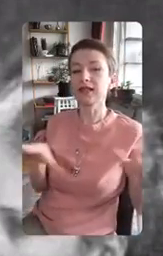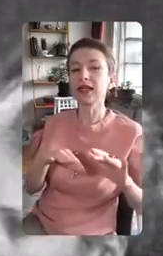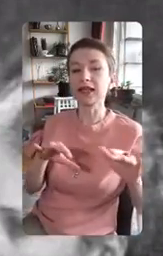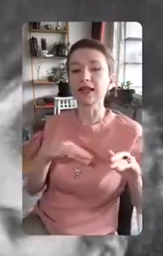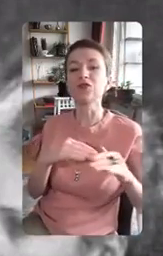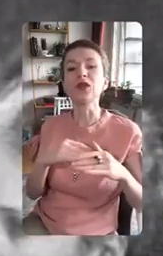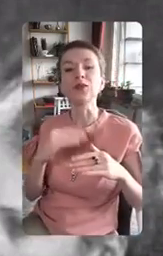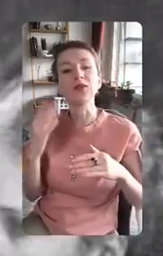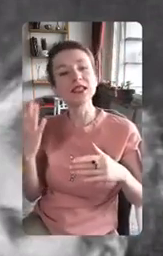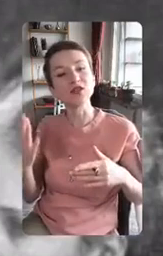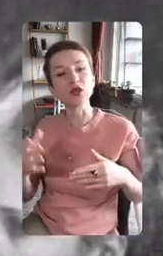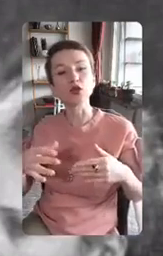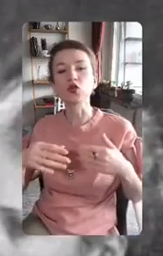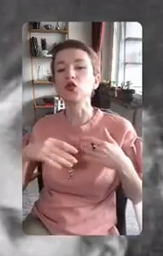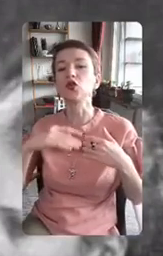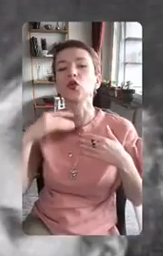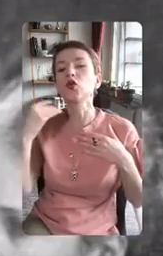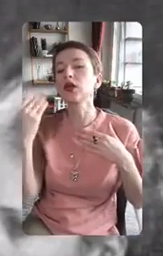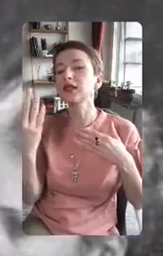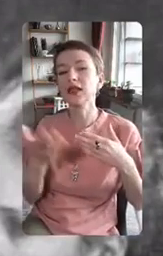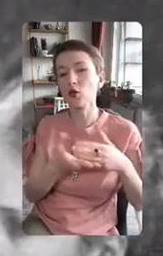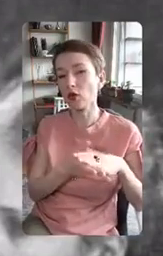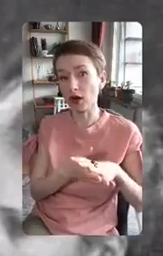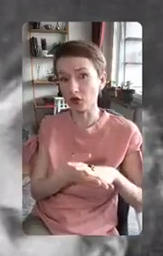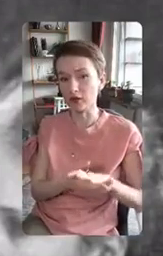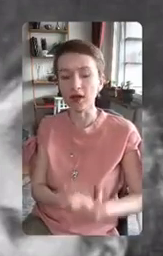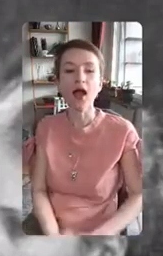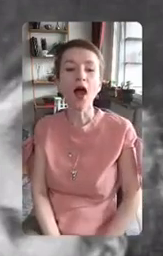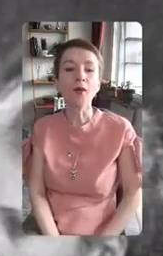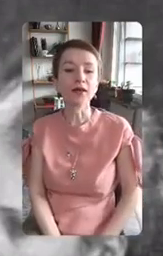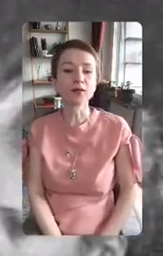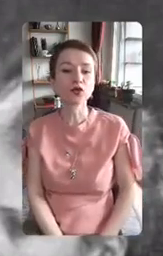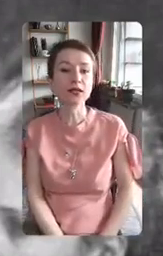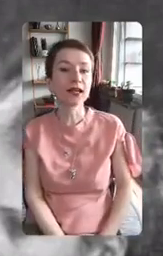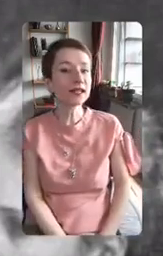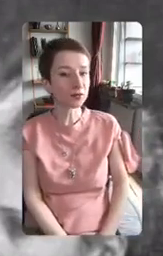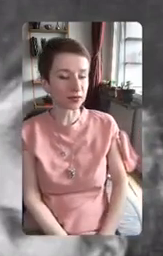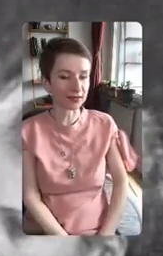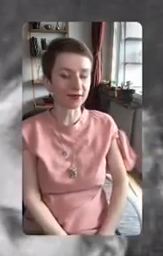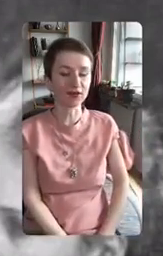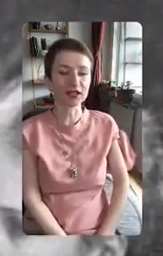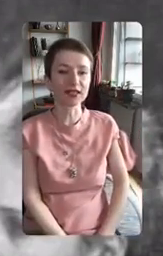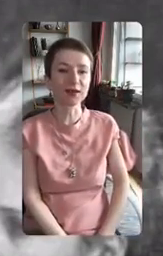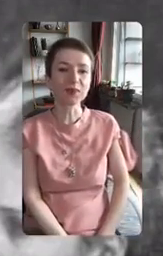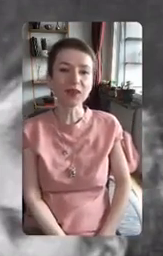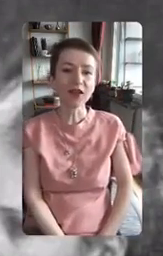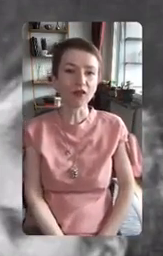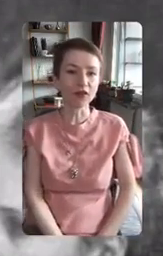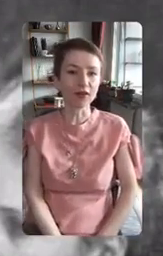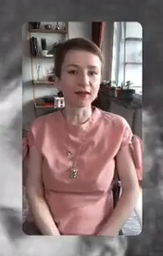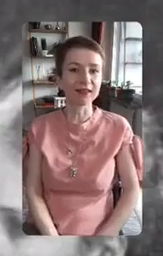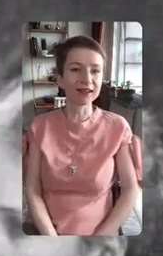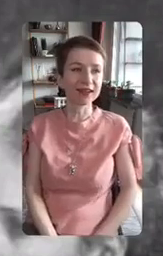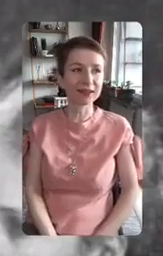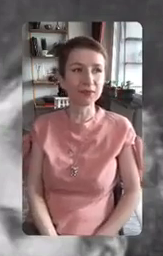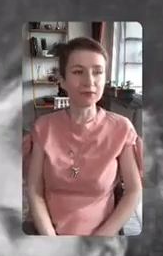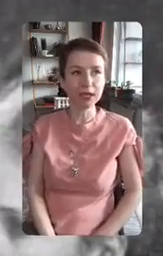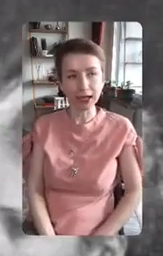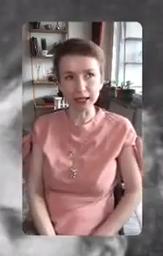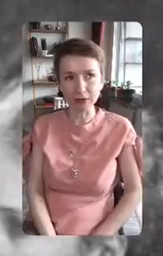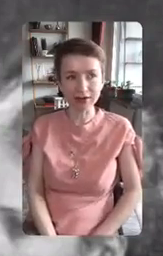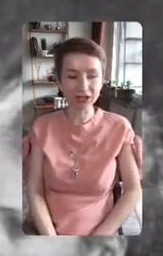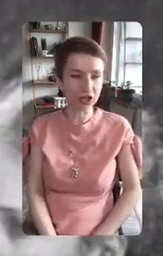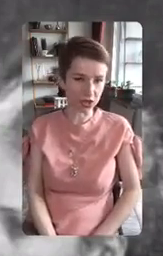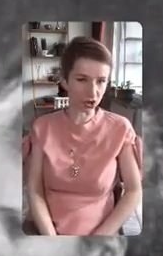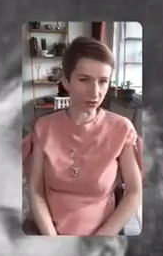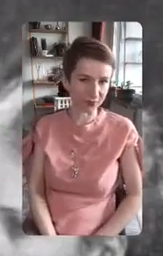потом они несколько лет переписывались, он очень долго за ней ухаживал, потому что Эльза Бесков выросла в